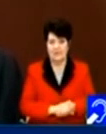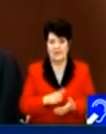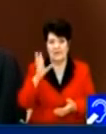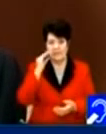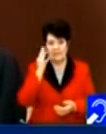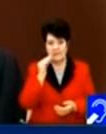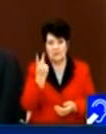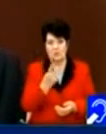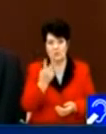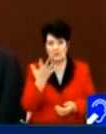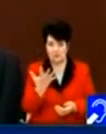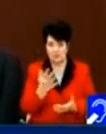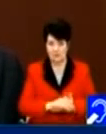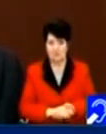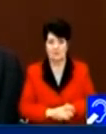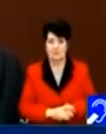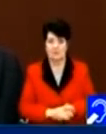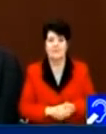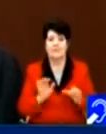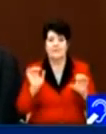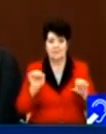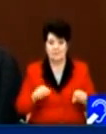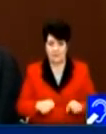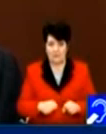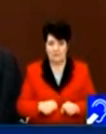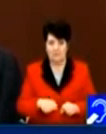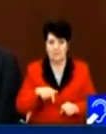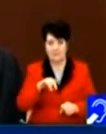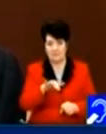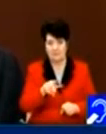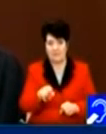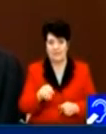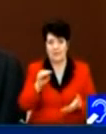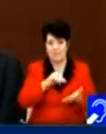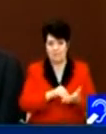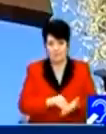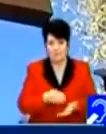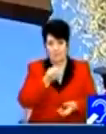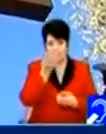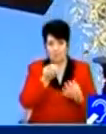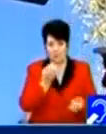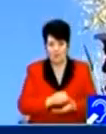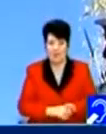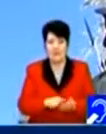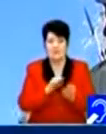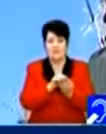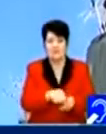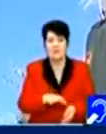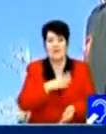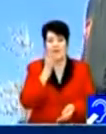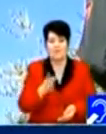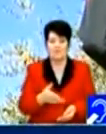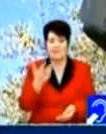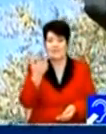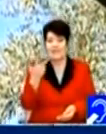de 25 să putem păși acolo, să punem, să depunem flori. În cimitir au fost înhumați